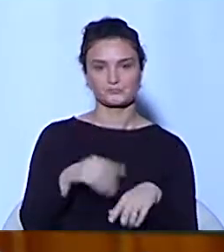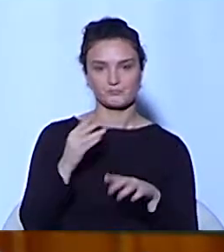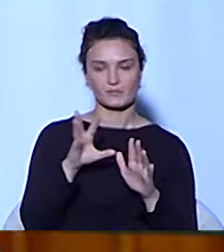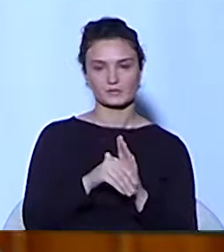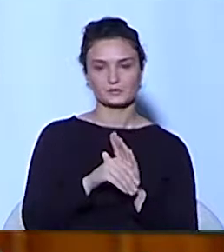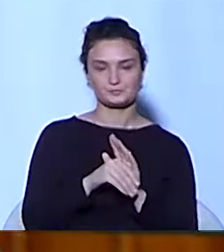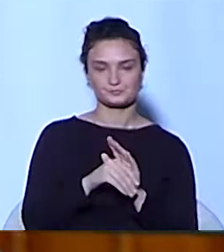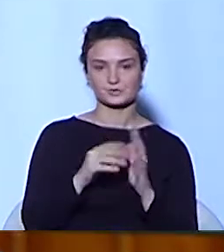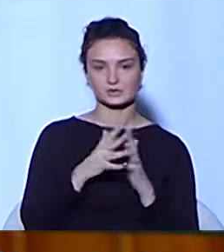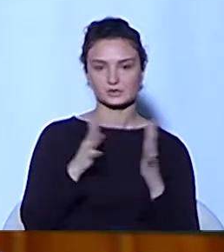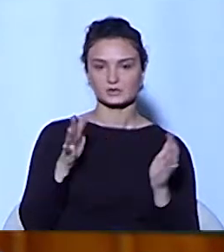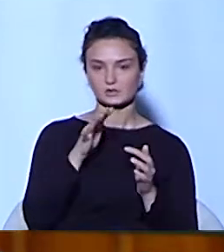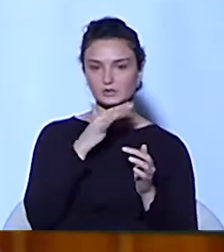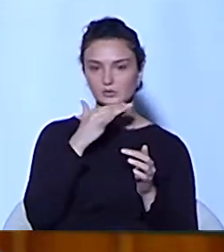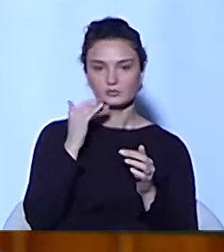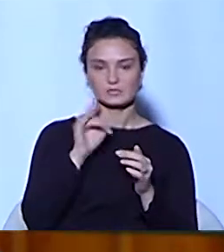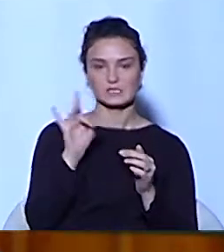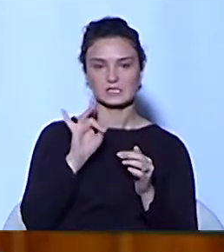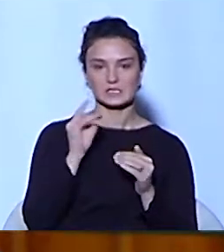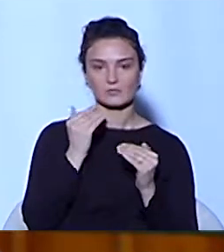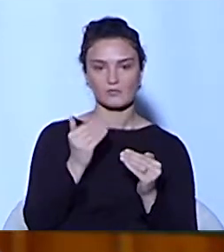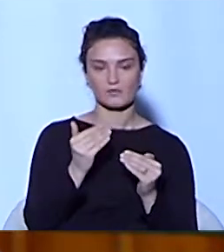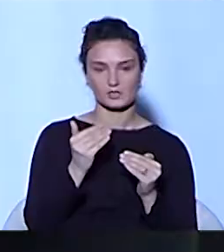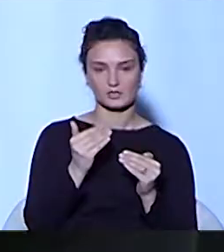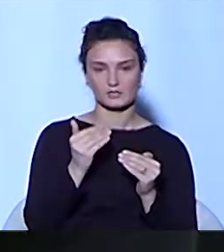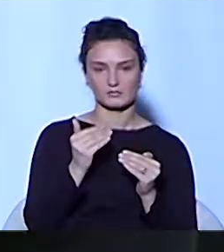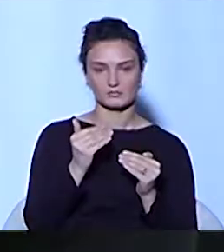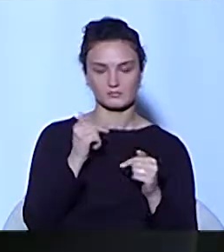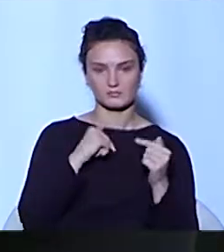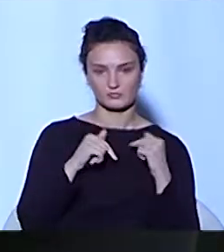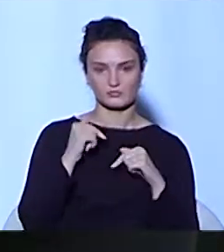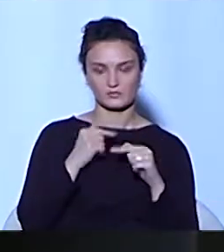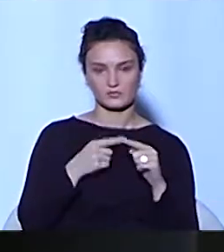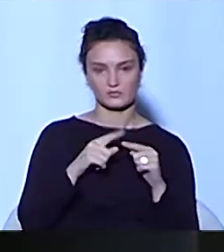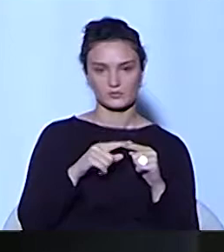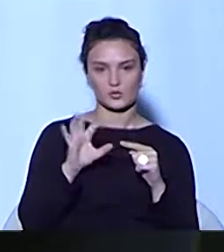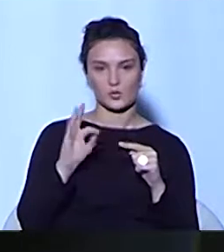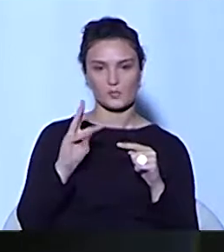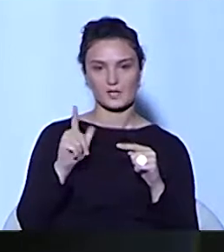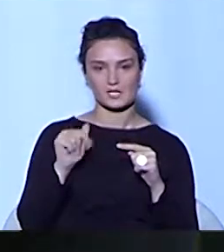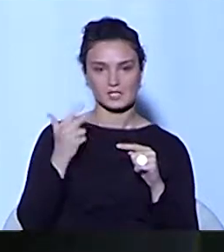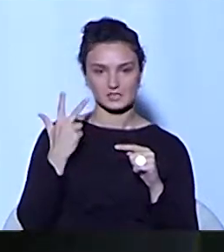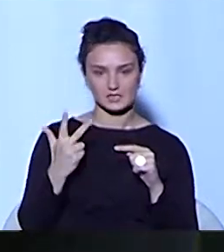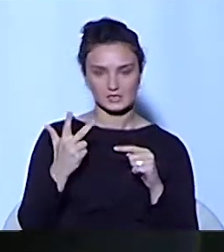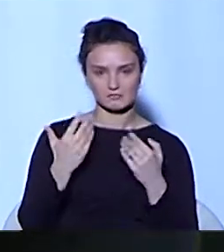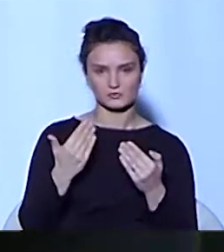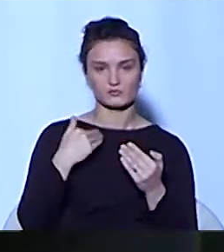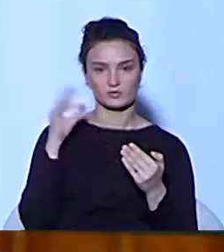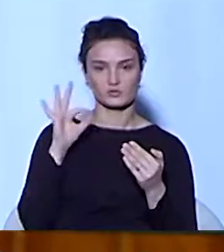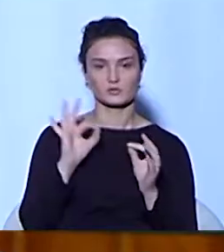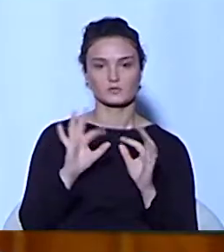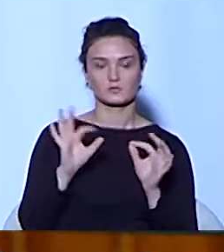არის დიდი რაოდენობით ცხიმოვანი მჟავები, პოლიუჯერი ცხიმოვანი მჟავები, აი ომეგა-3-ზე ვლაპარაკობთ ხოლმე ჩვენ